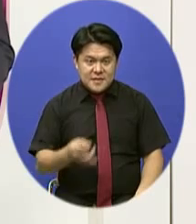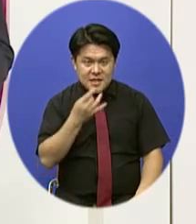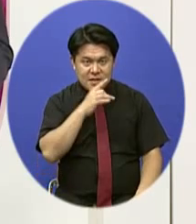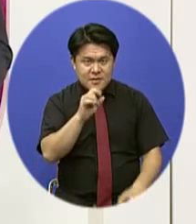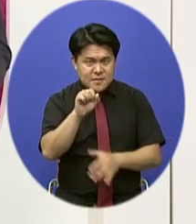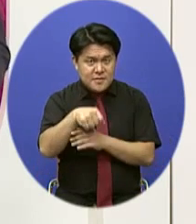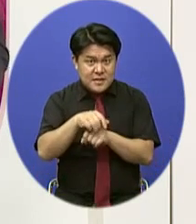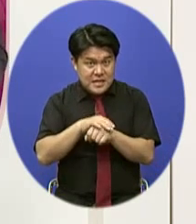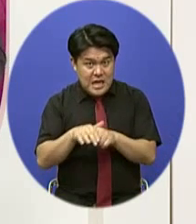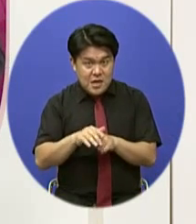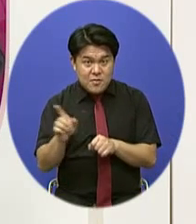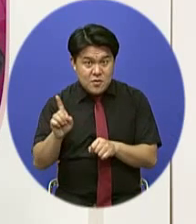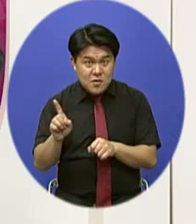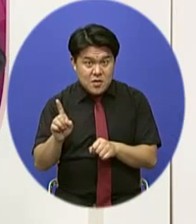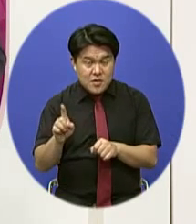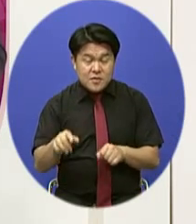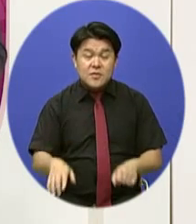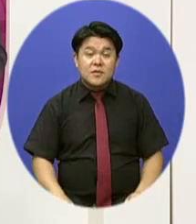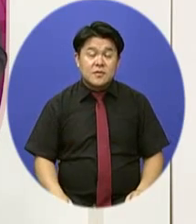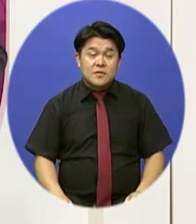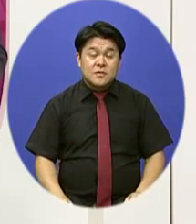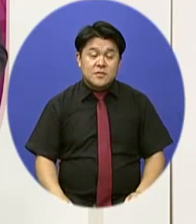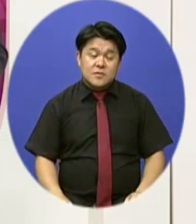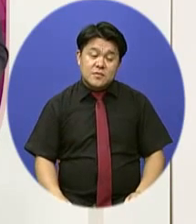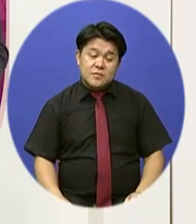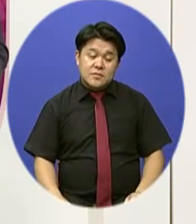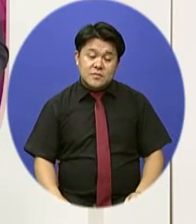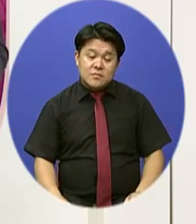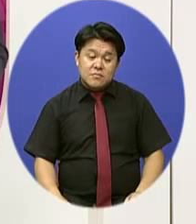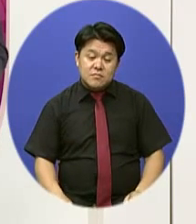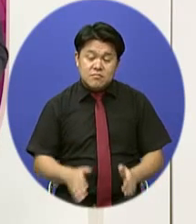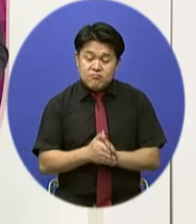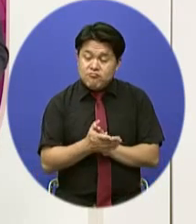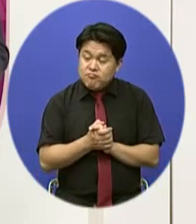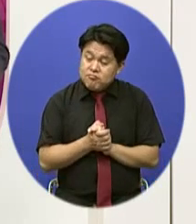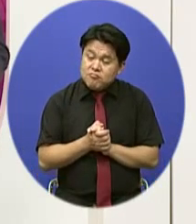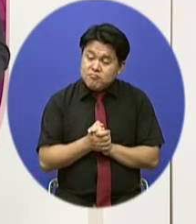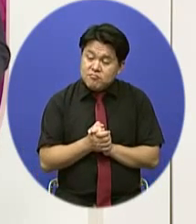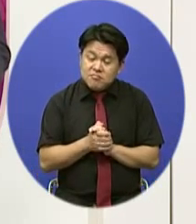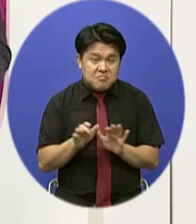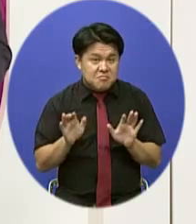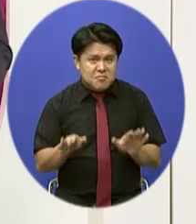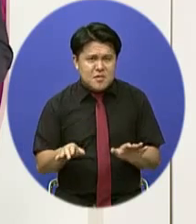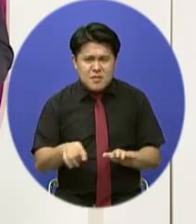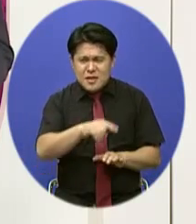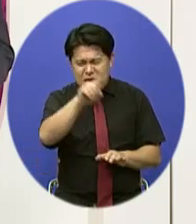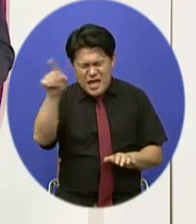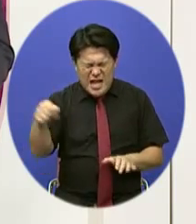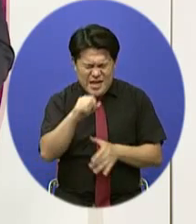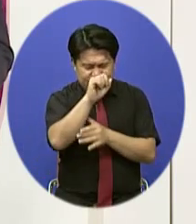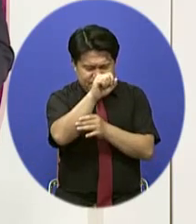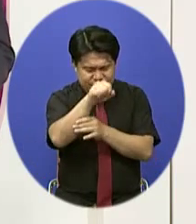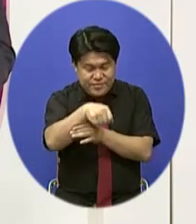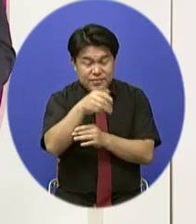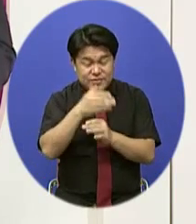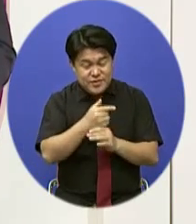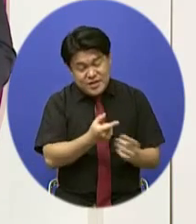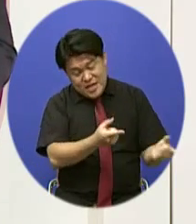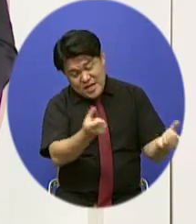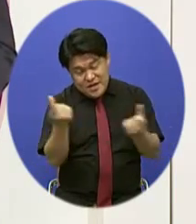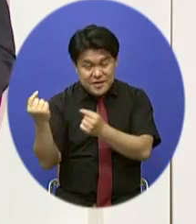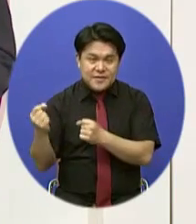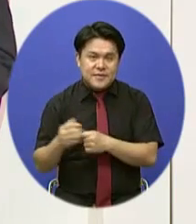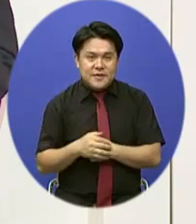여물어 있을까요? 밭에 텃밭에 가시면. 텃밭에 지금 모두 한창 여물어 가고 있습니다. 고추도